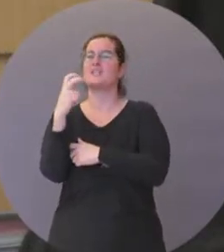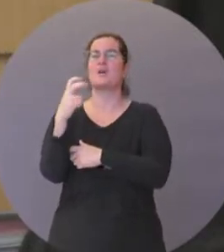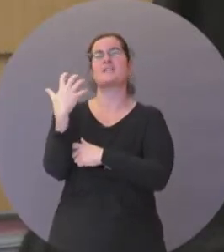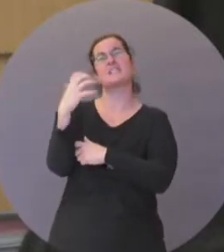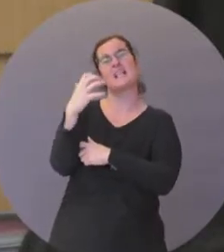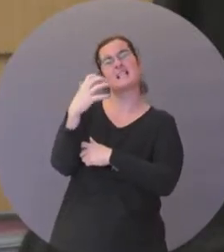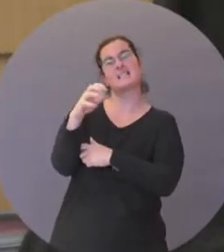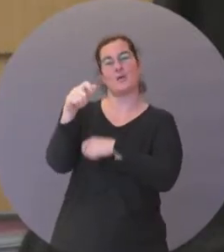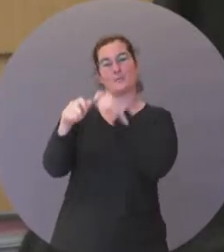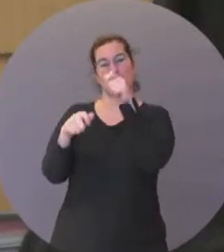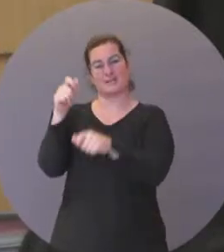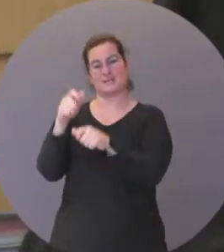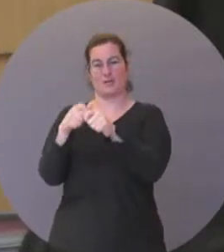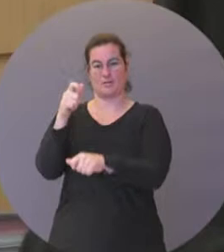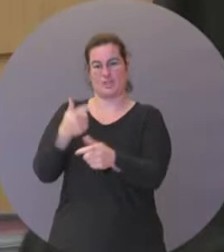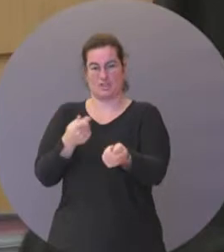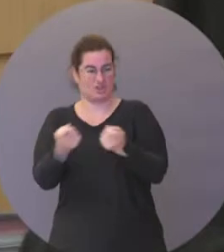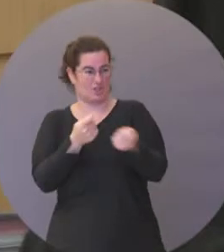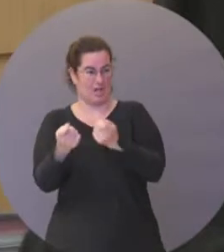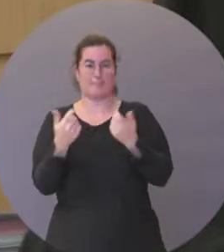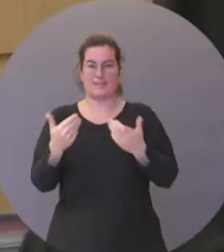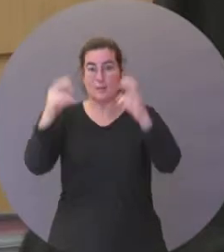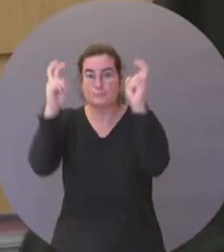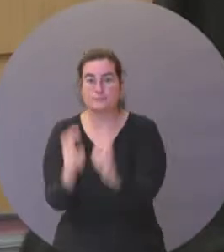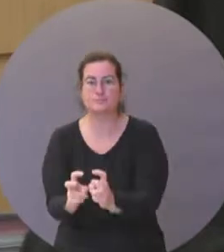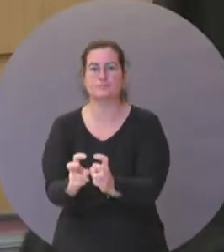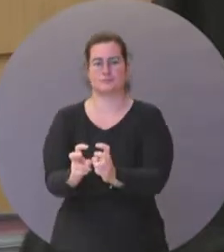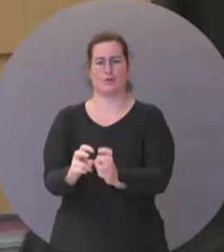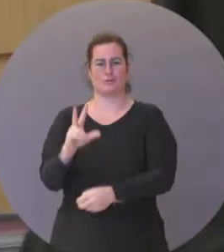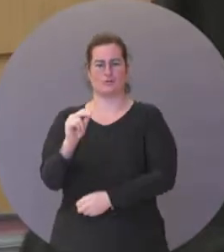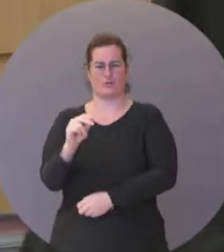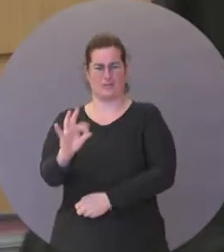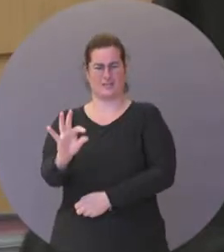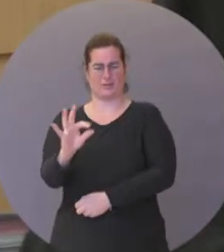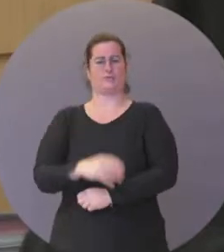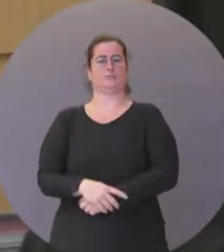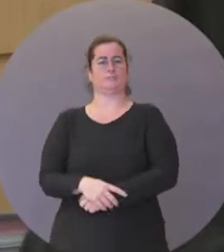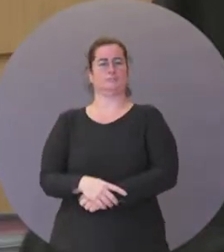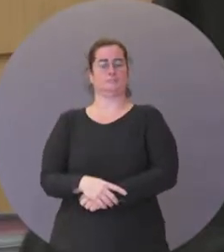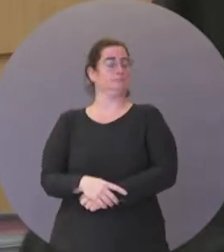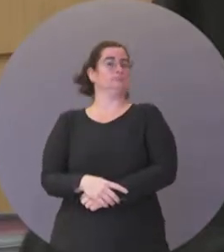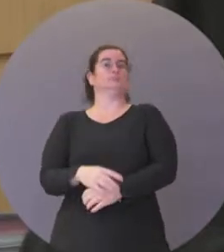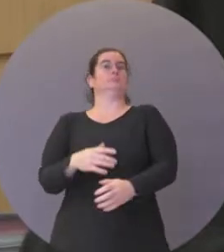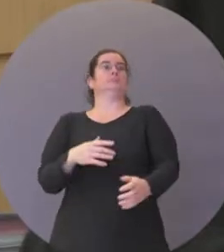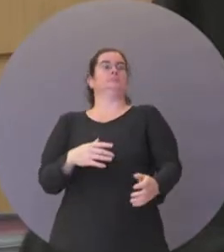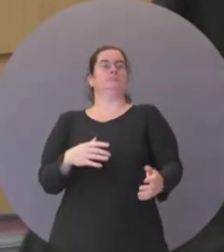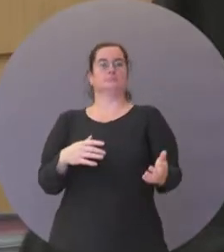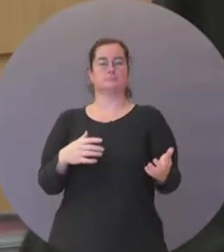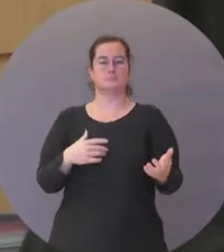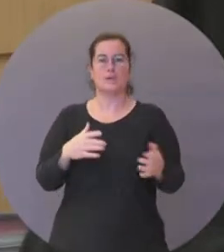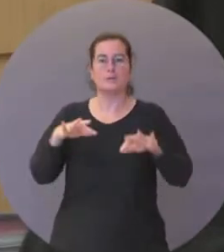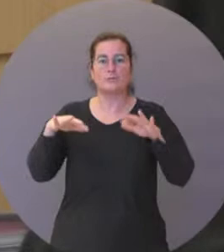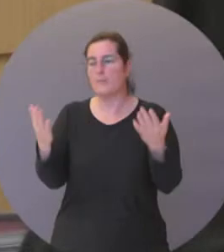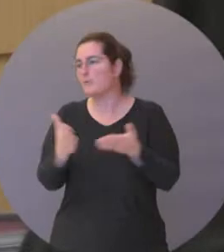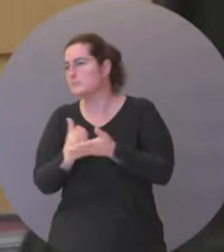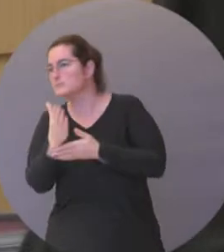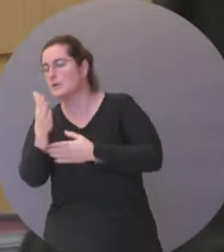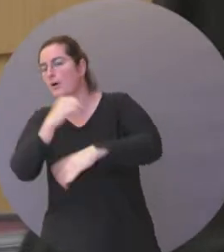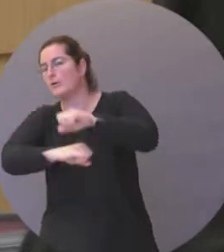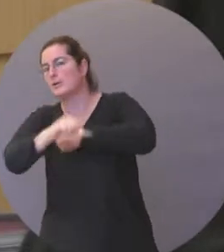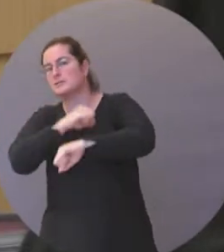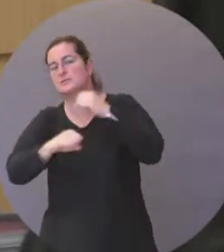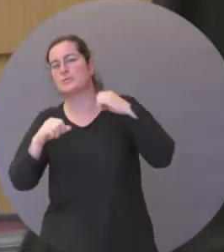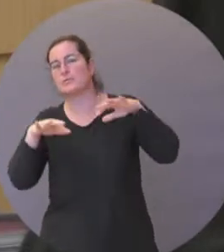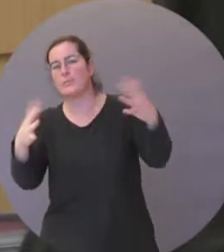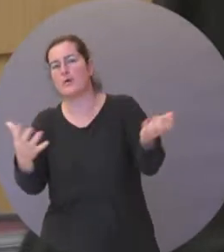BRSA en aurait 30 à 5 ans on renverse la table mais comment va-t-on faire pour généraliser demain je ne comprends